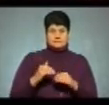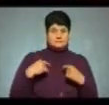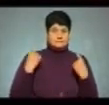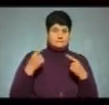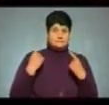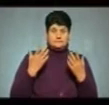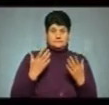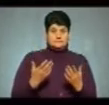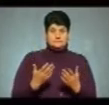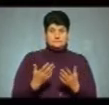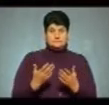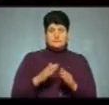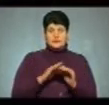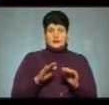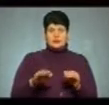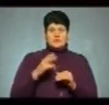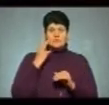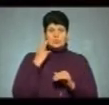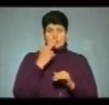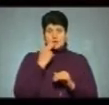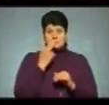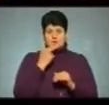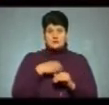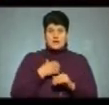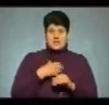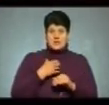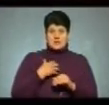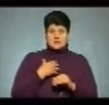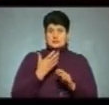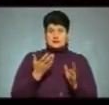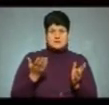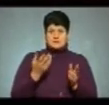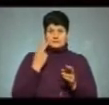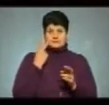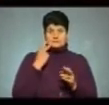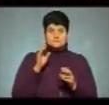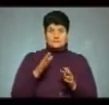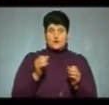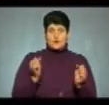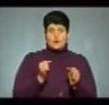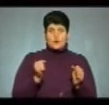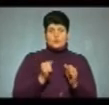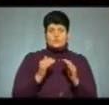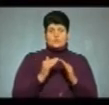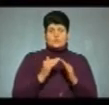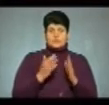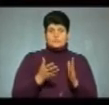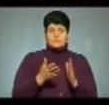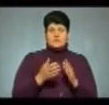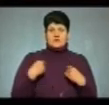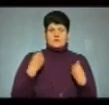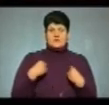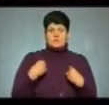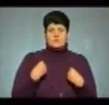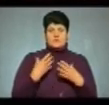неймовірно. Діти постійно соплів і кашлів не вилазять, бо холодно в хаті. Вони в нас понавдьовані,